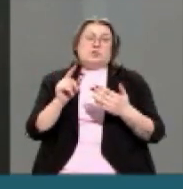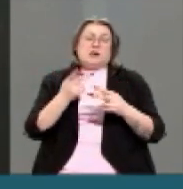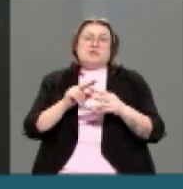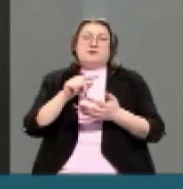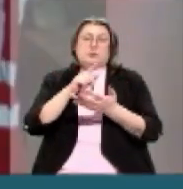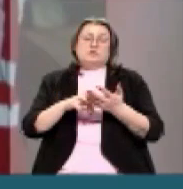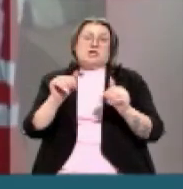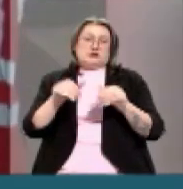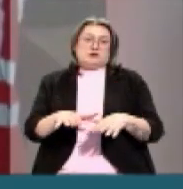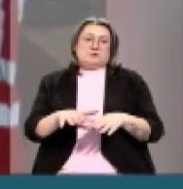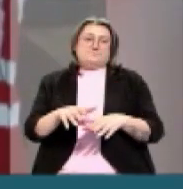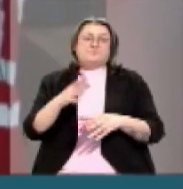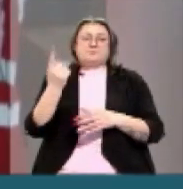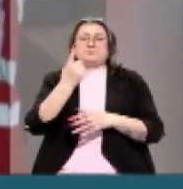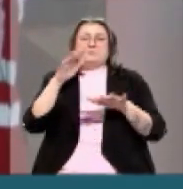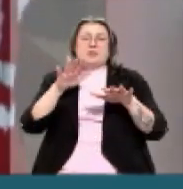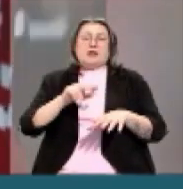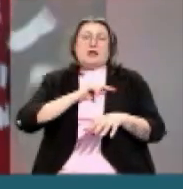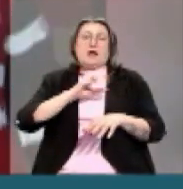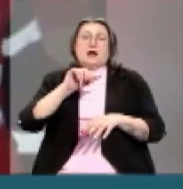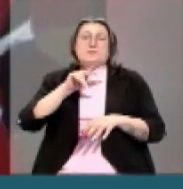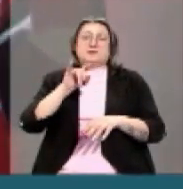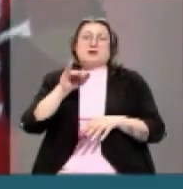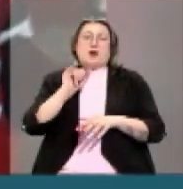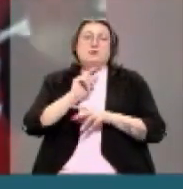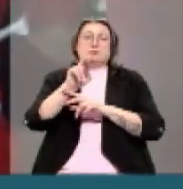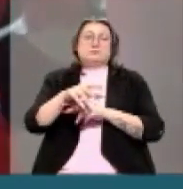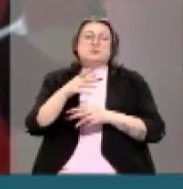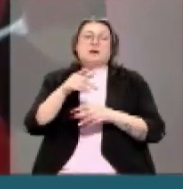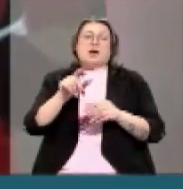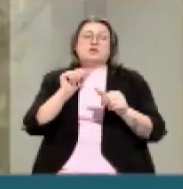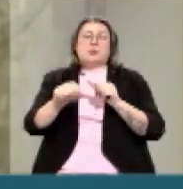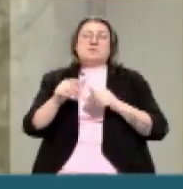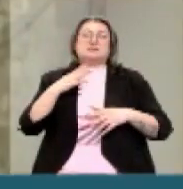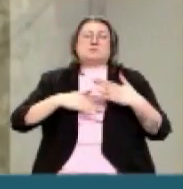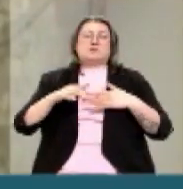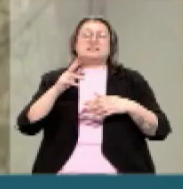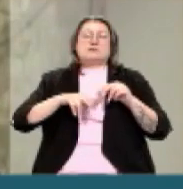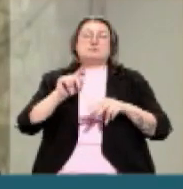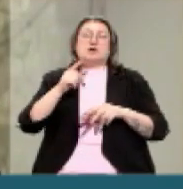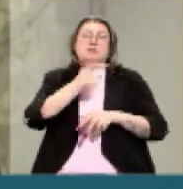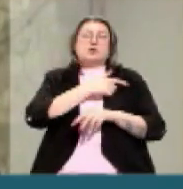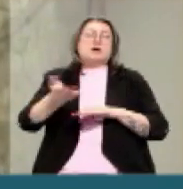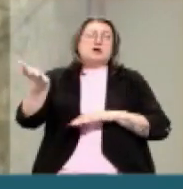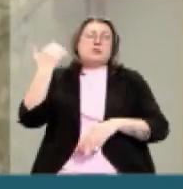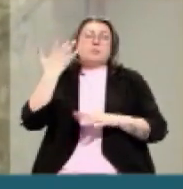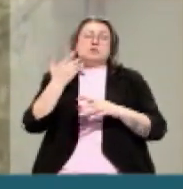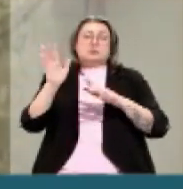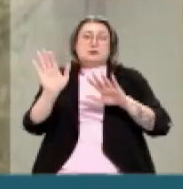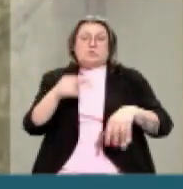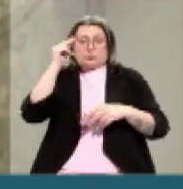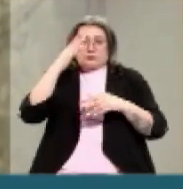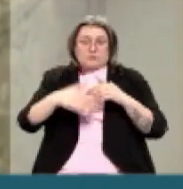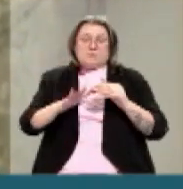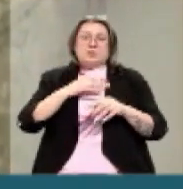этот вопрос решен. Свое первое место работы Альберт Рау посещает с особым настроением, так как депутат когда-то после окончания вуза